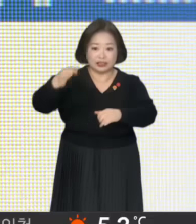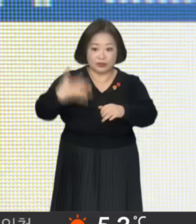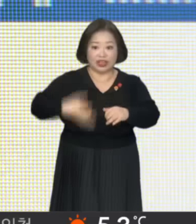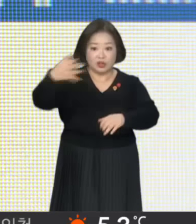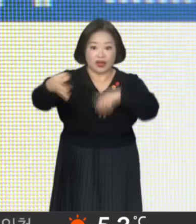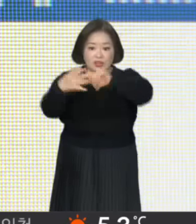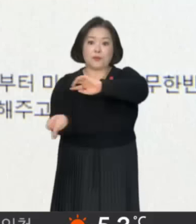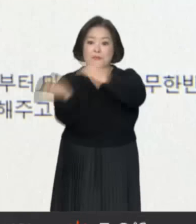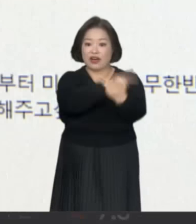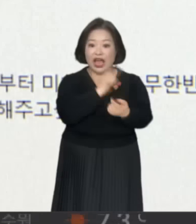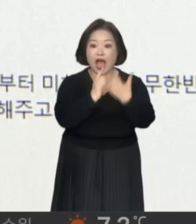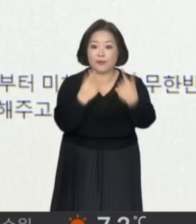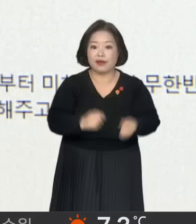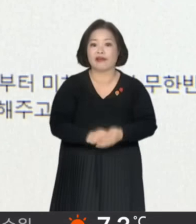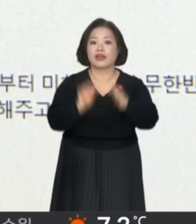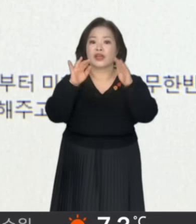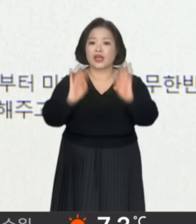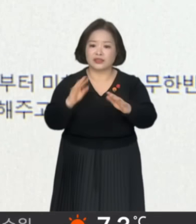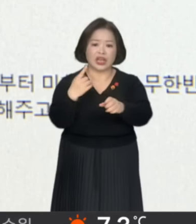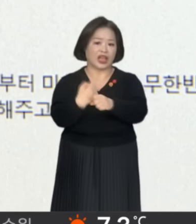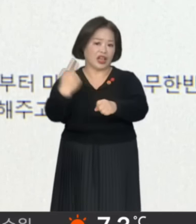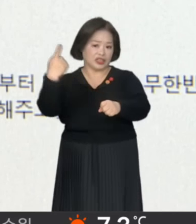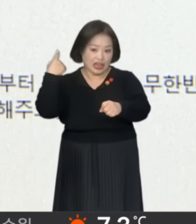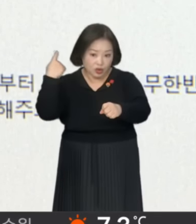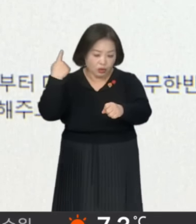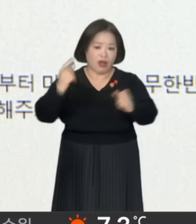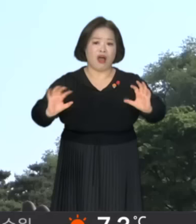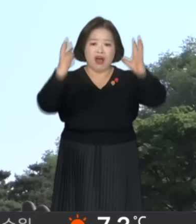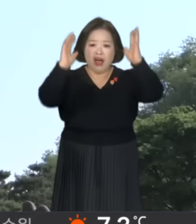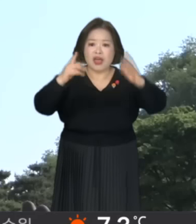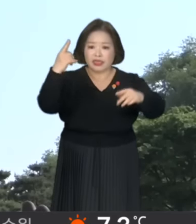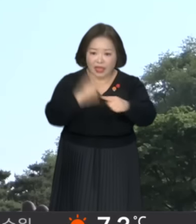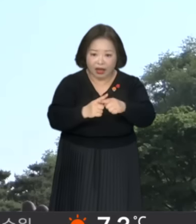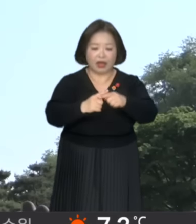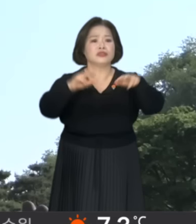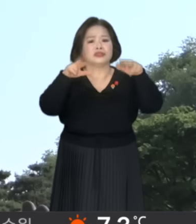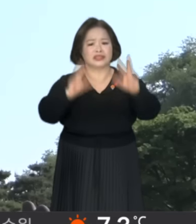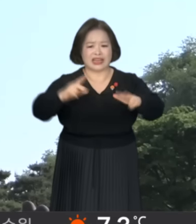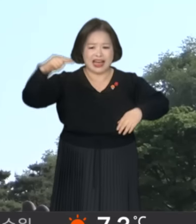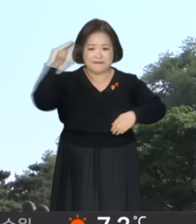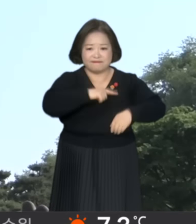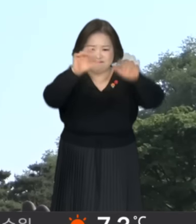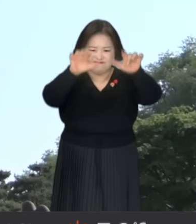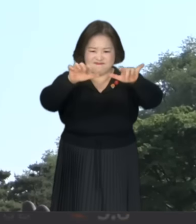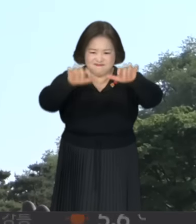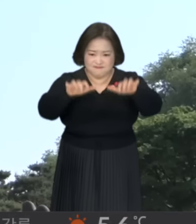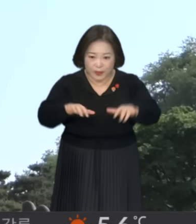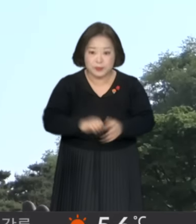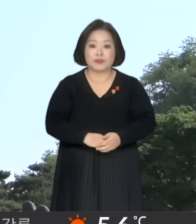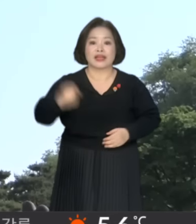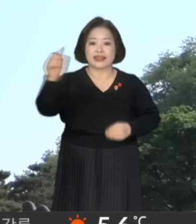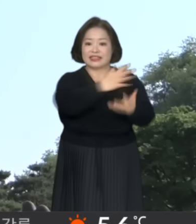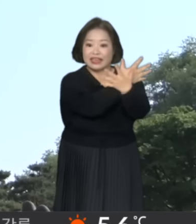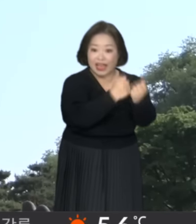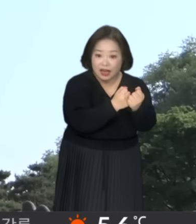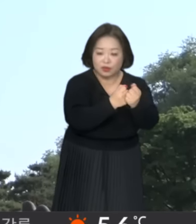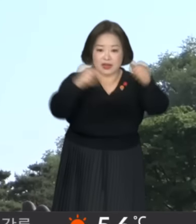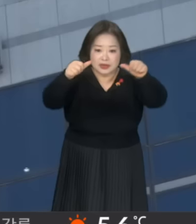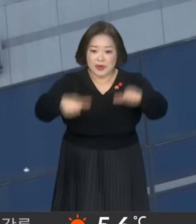세계 최고의 통신사라는 1년 전 찬사가 무색할 정도입니다 불과 한 달 전 이강인과 후원 재계약을 하고 친필